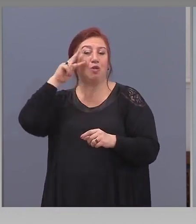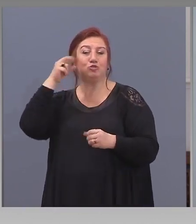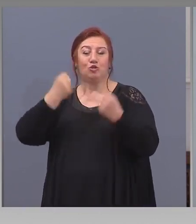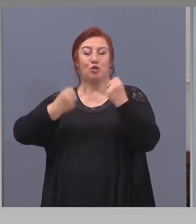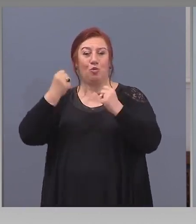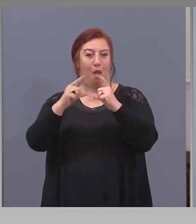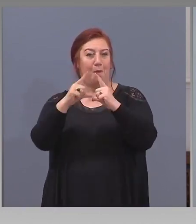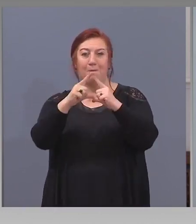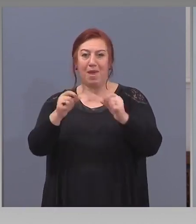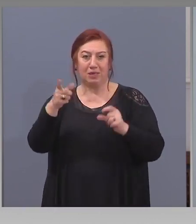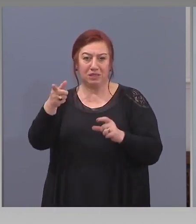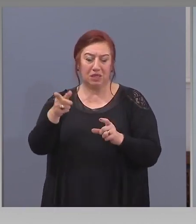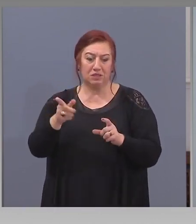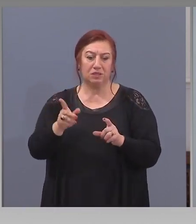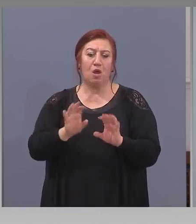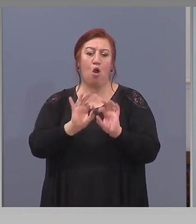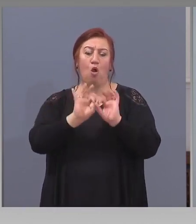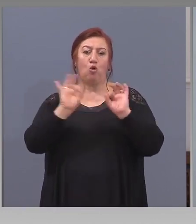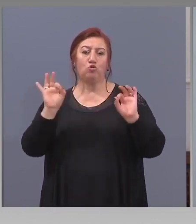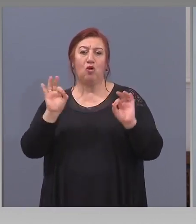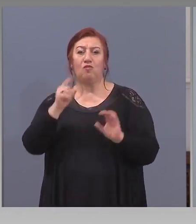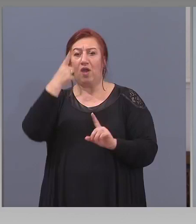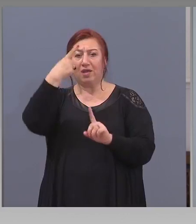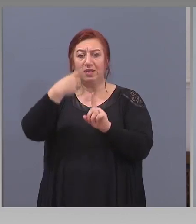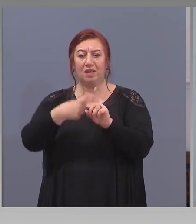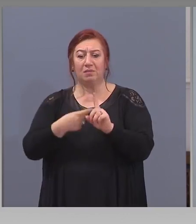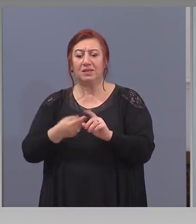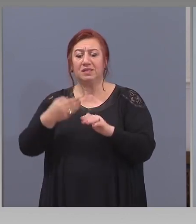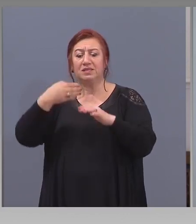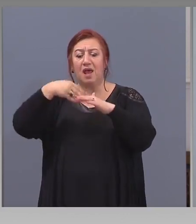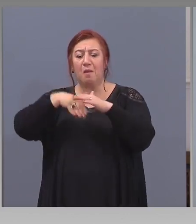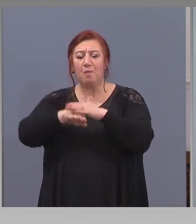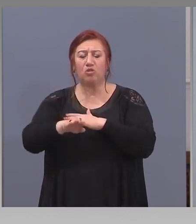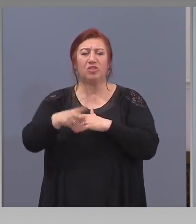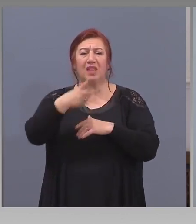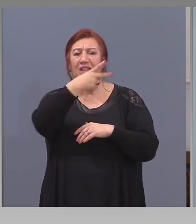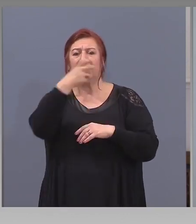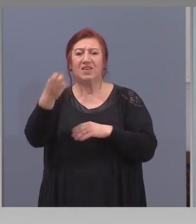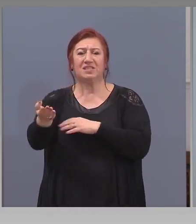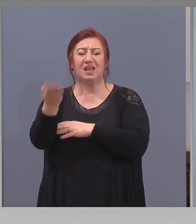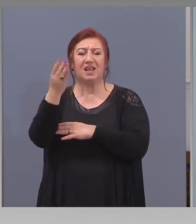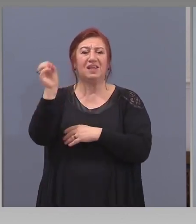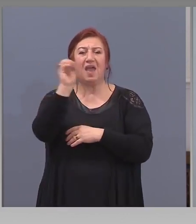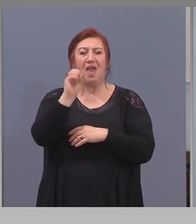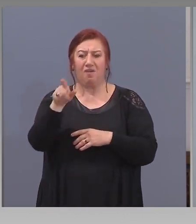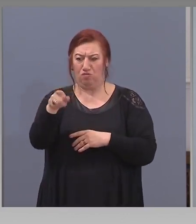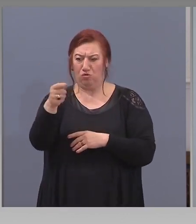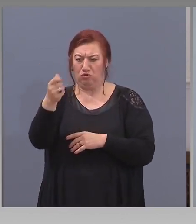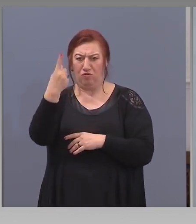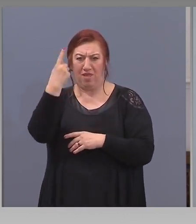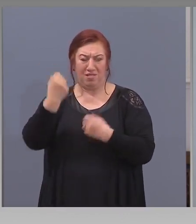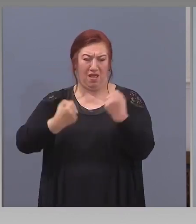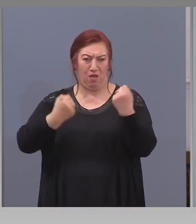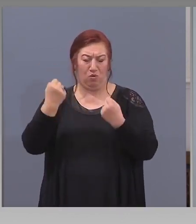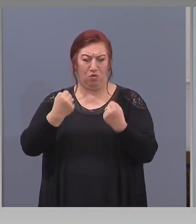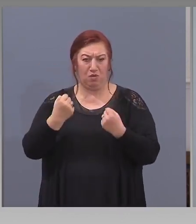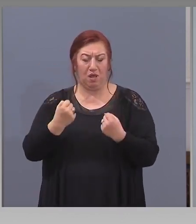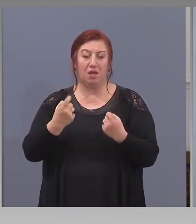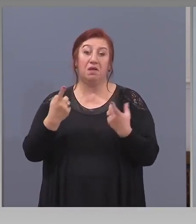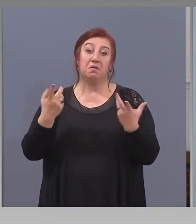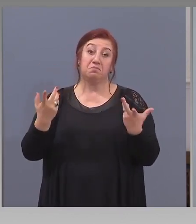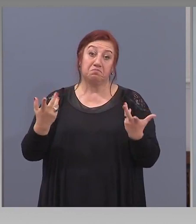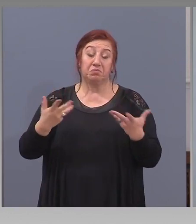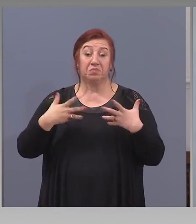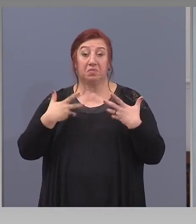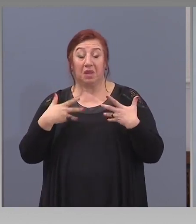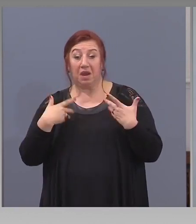първия месец под 200 000 евро, няма кола. Айде, видях го Радосвет Радев, че беше с 4 годишно Волво,